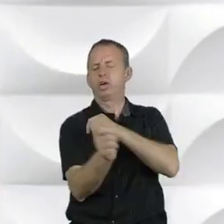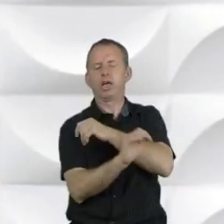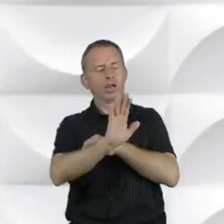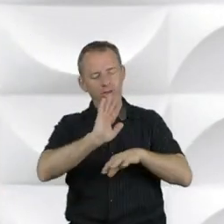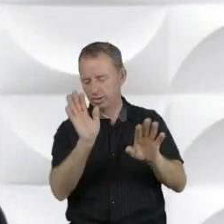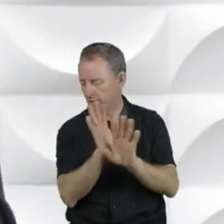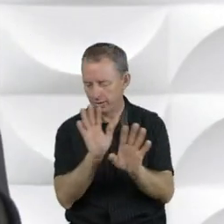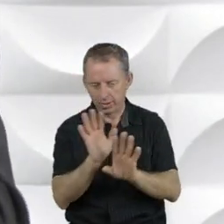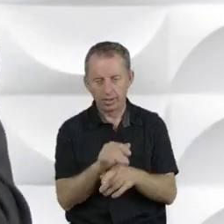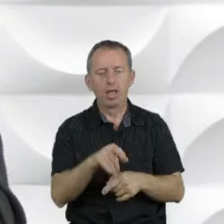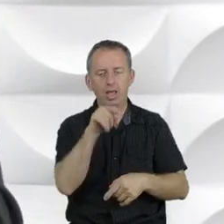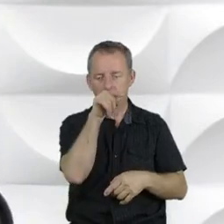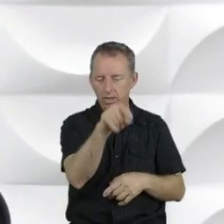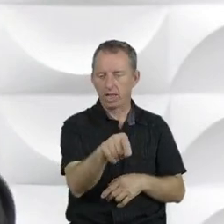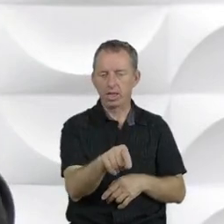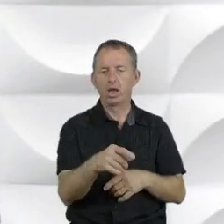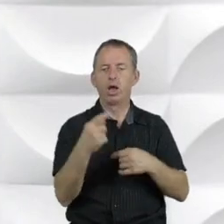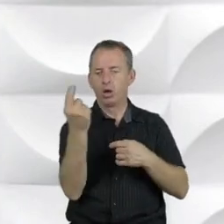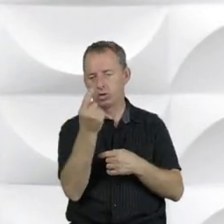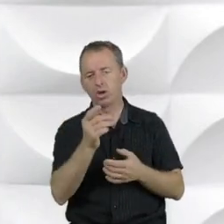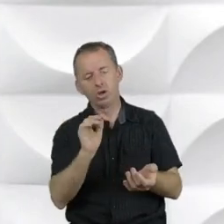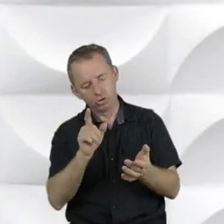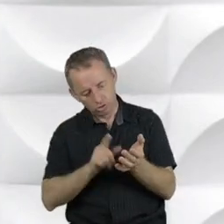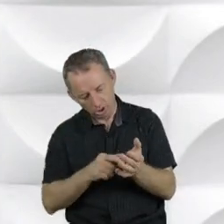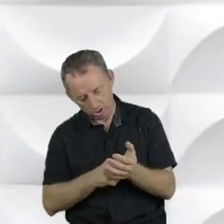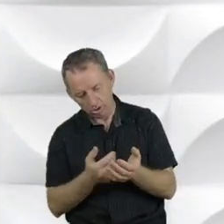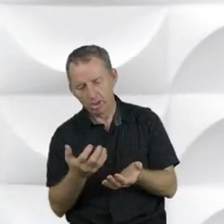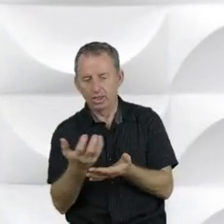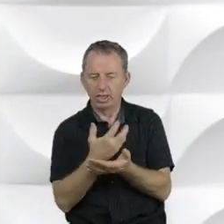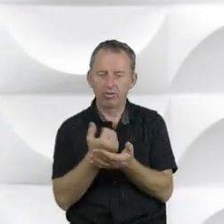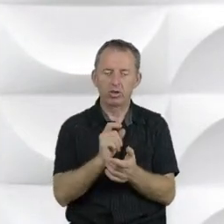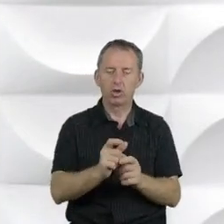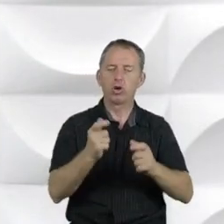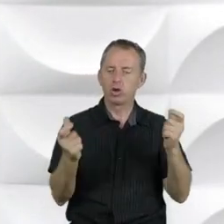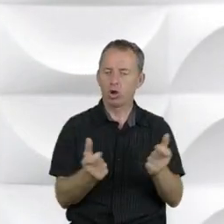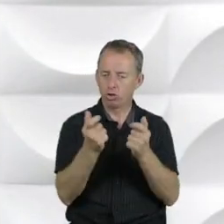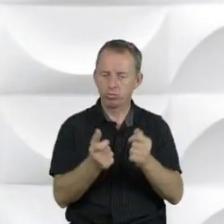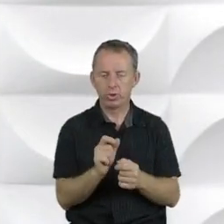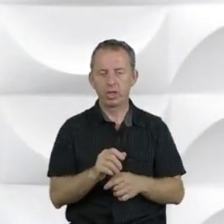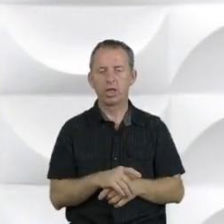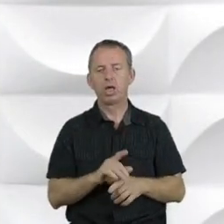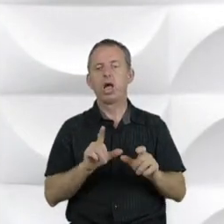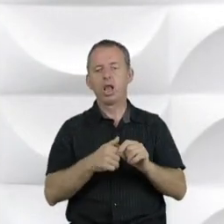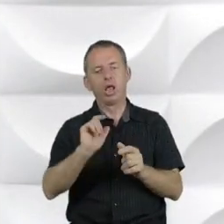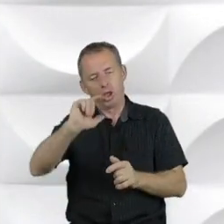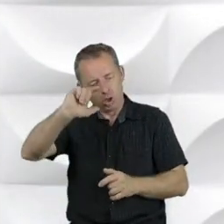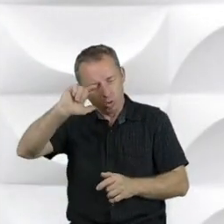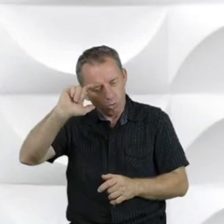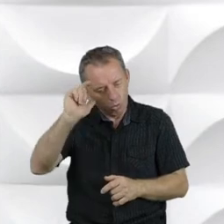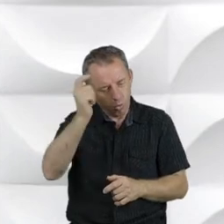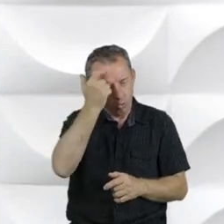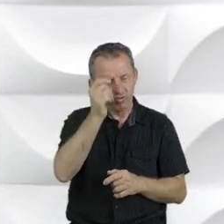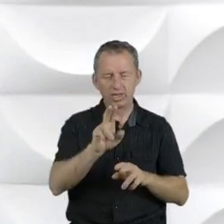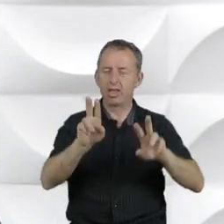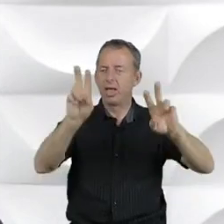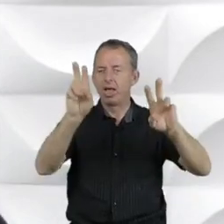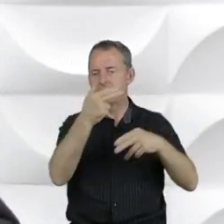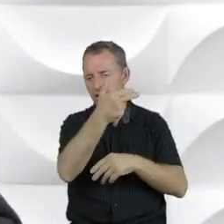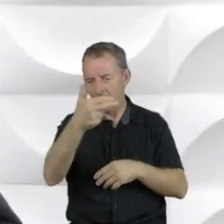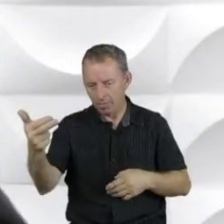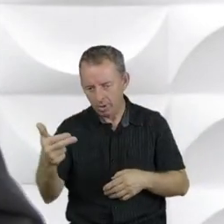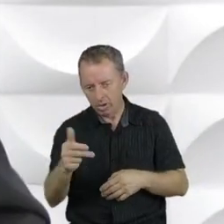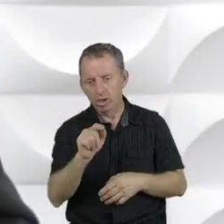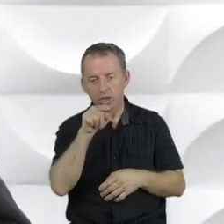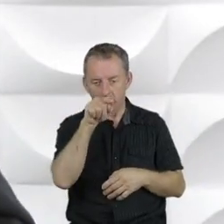Właśnie w tych ostrzeżeniach bardzo często zawarte są jakieś groźby, a klucz do tego, co się stanie, masz